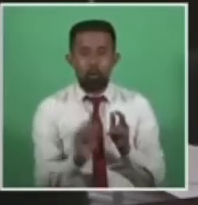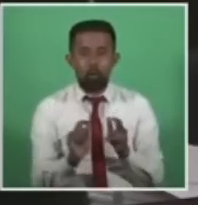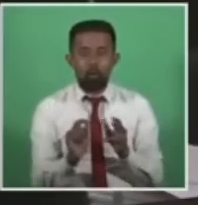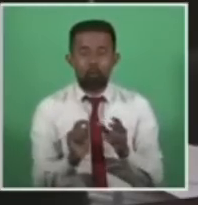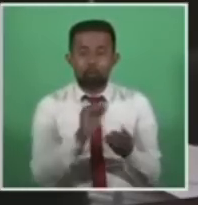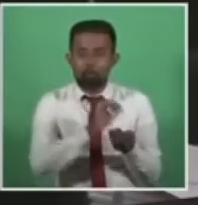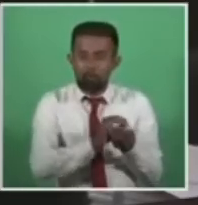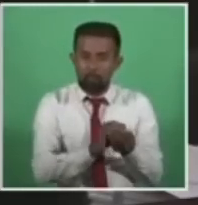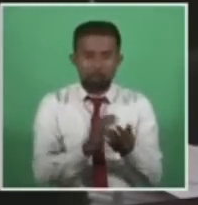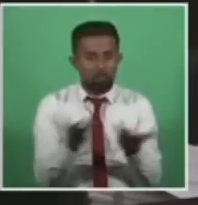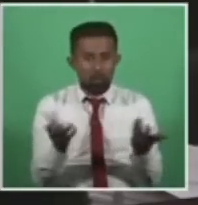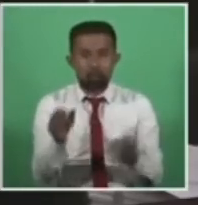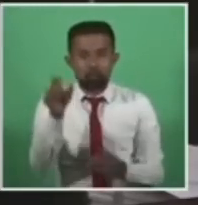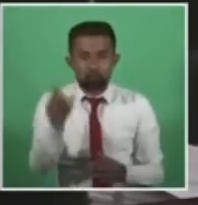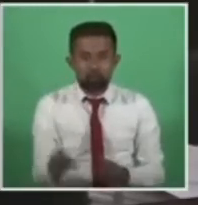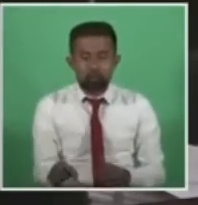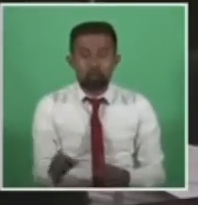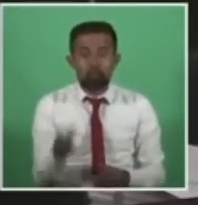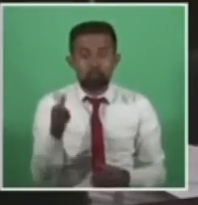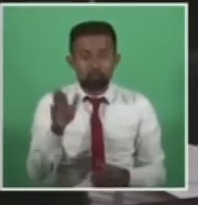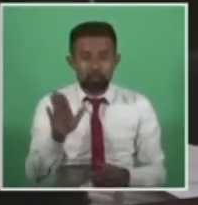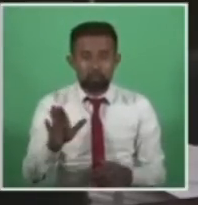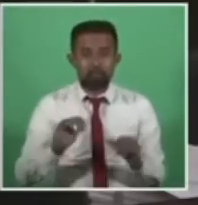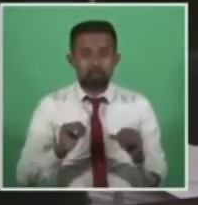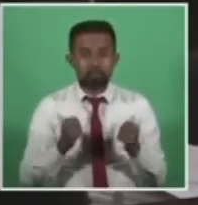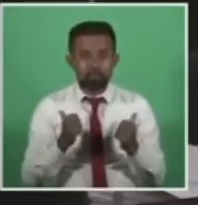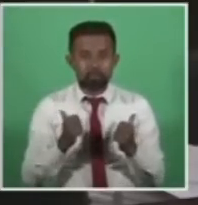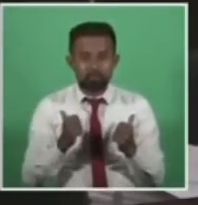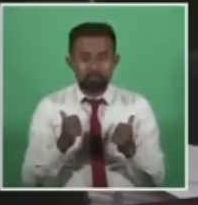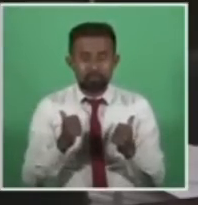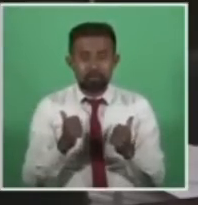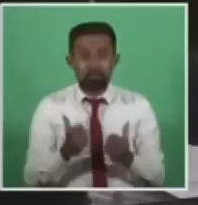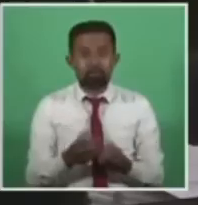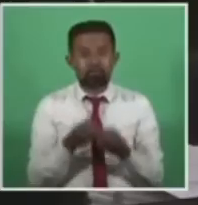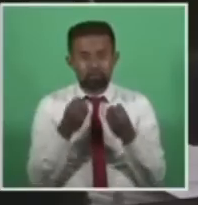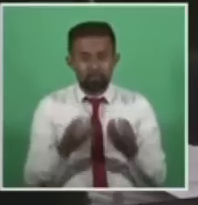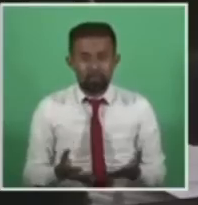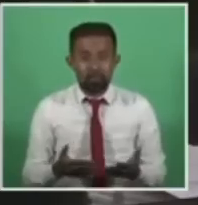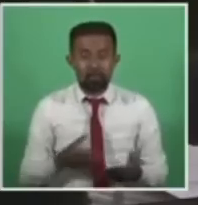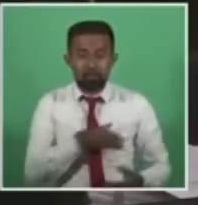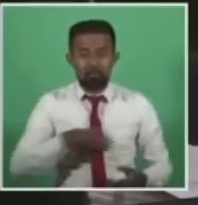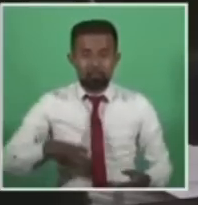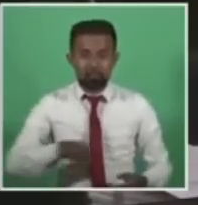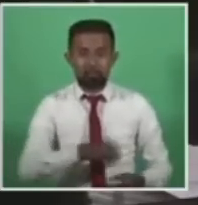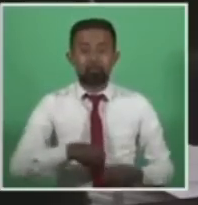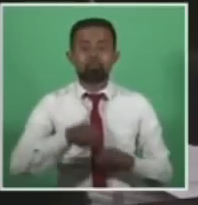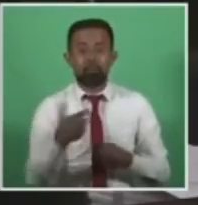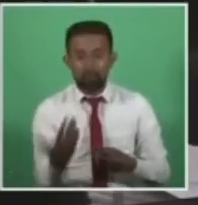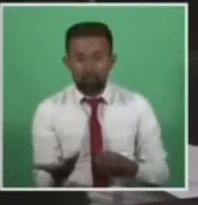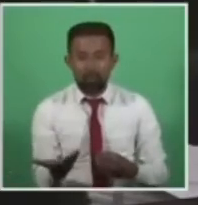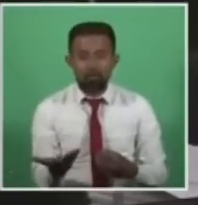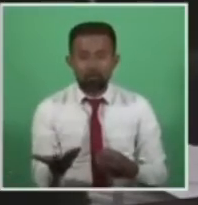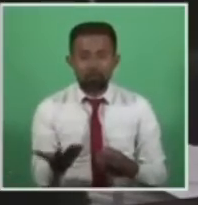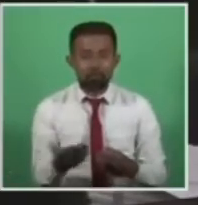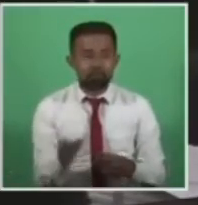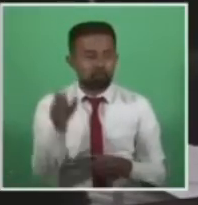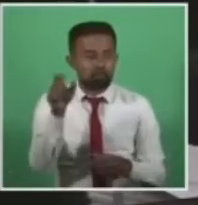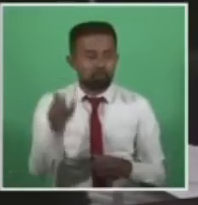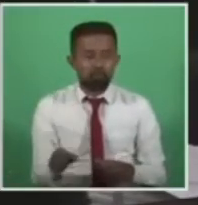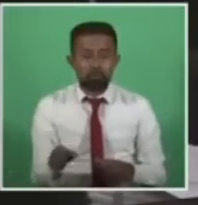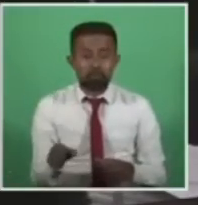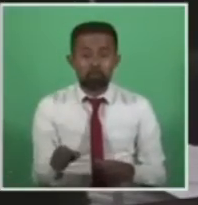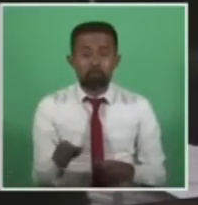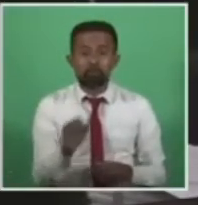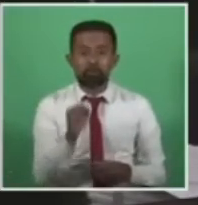මූලස්ථානයේ බේරගන්න බැරි කෙනා ඔබතුමාගේ ජීවිතයට හානි කරලා මේ බඩවැල් ඉල්ලීට ඇවිල්ලා එහෙම වෙච්ච මිනිහා